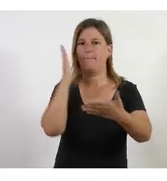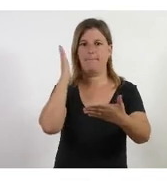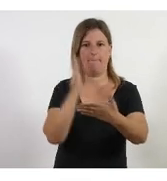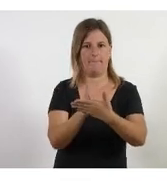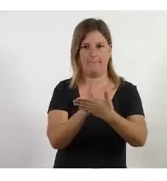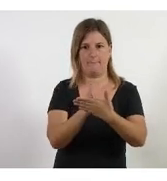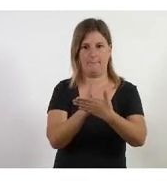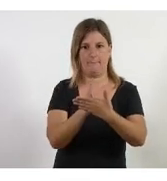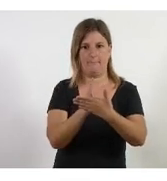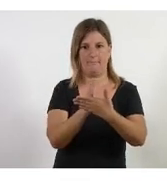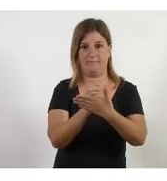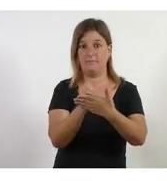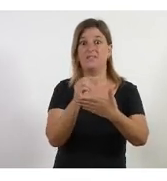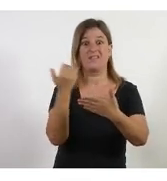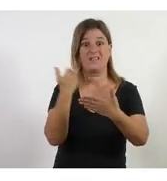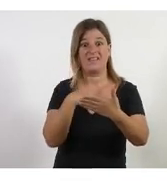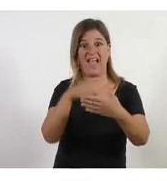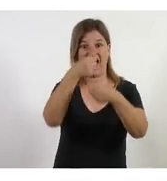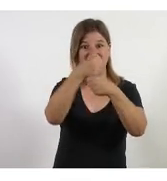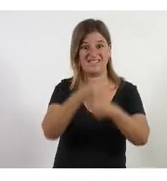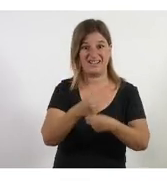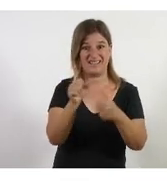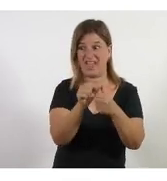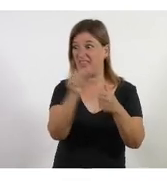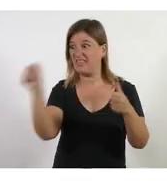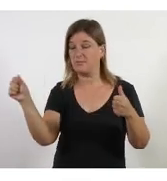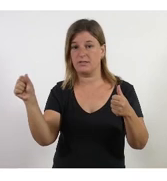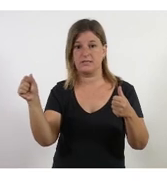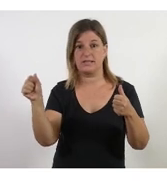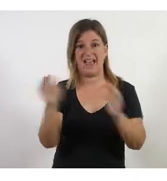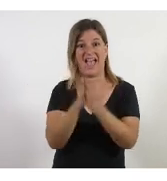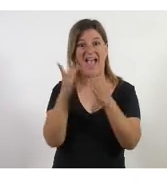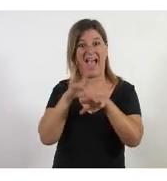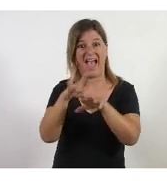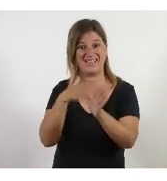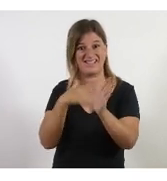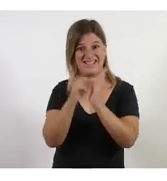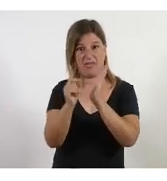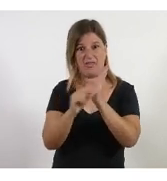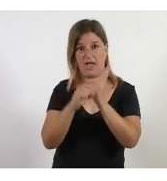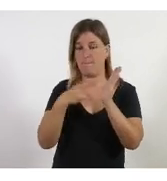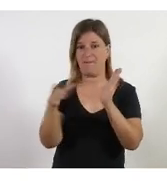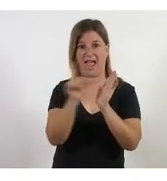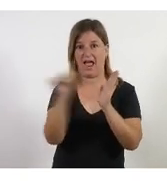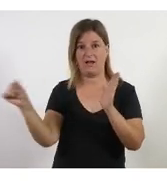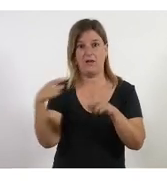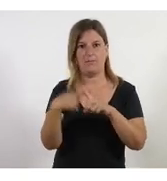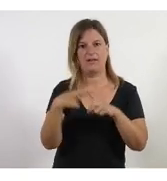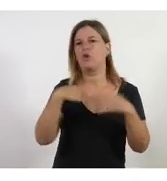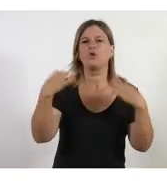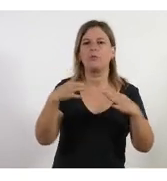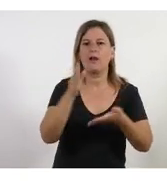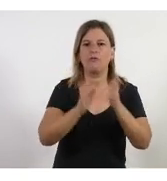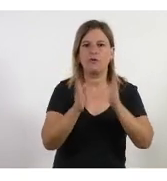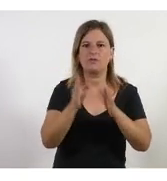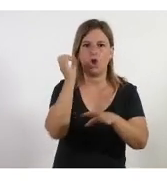tot. Agenda en blanc. Una incertesa tremenda, perquè em dedicava a formació i conferències, sobretot, i la